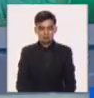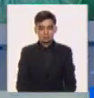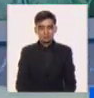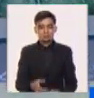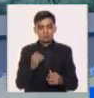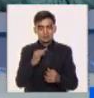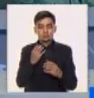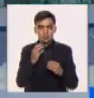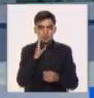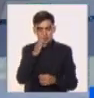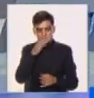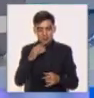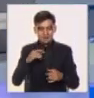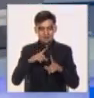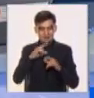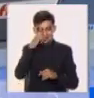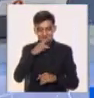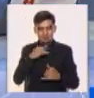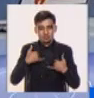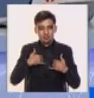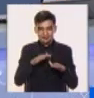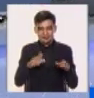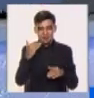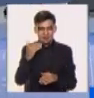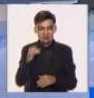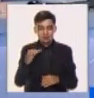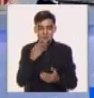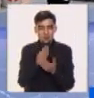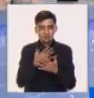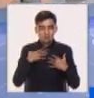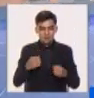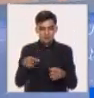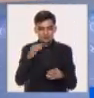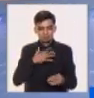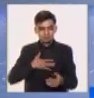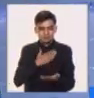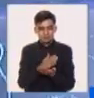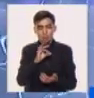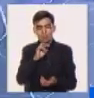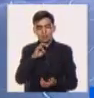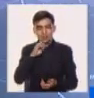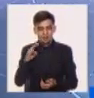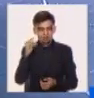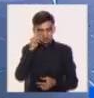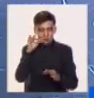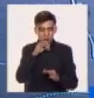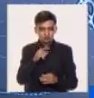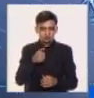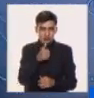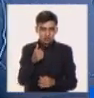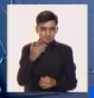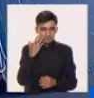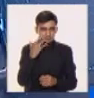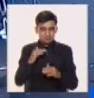А еще родители казахстанских школьников беспокоятся за здоровье своих детей. Ведь во время онлайн-уроков они вынуждены часами